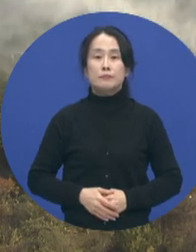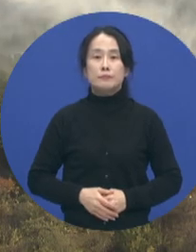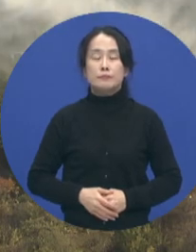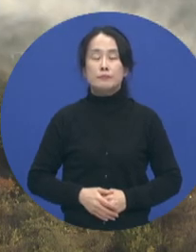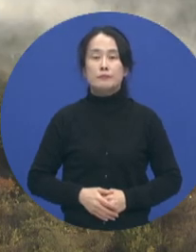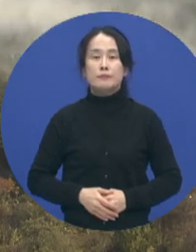예정입니다